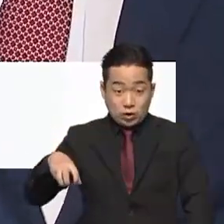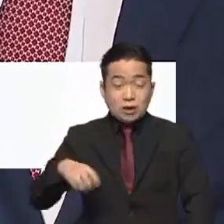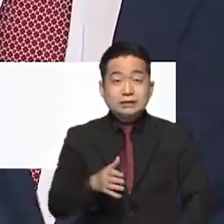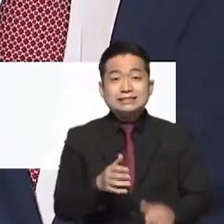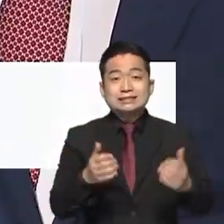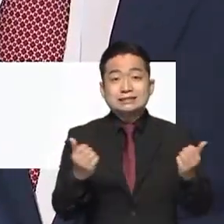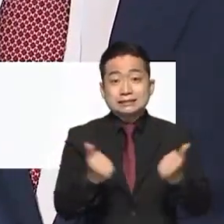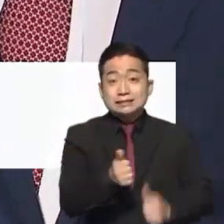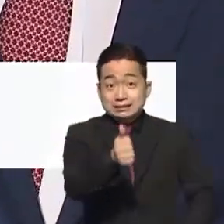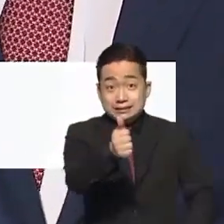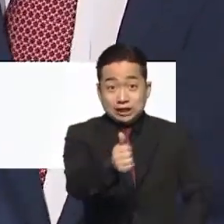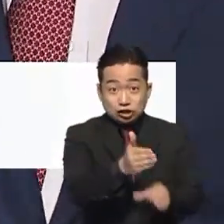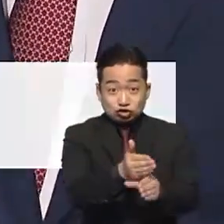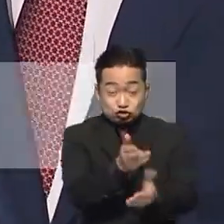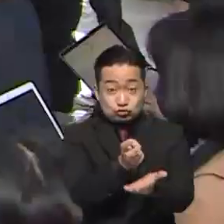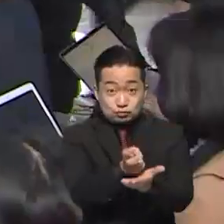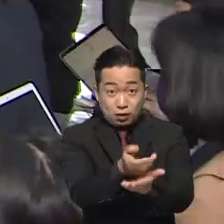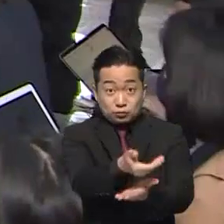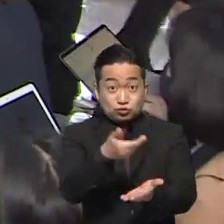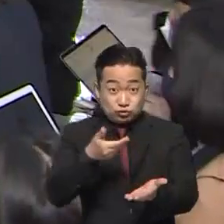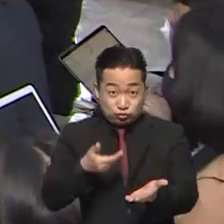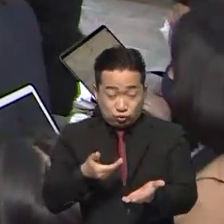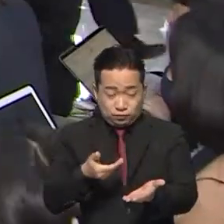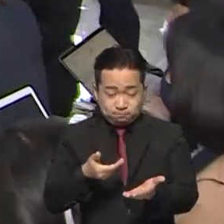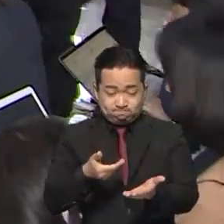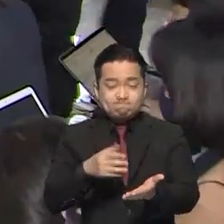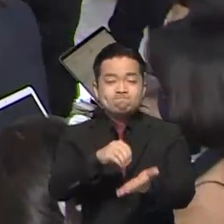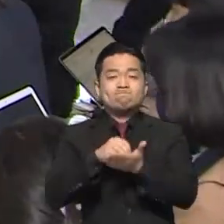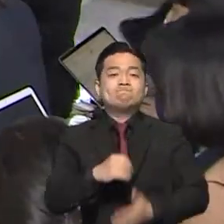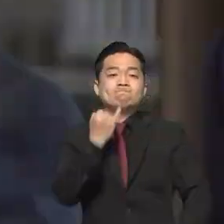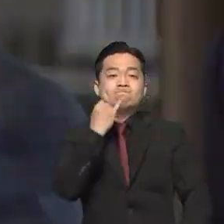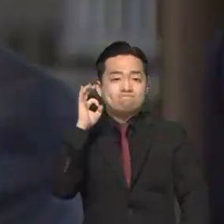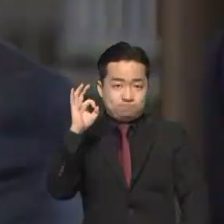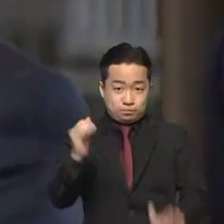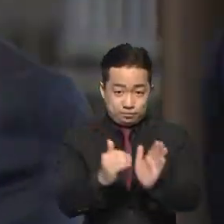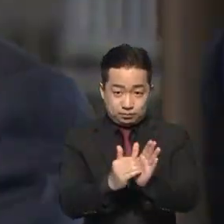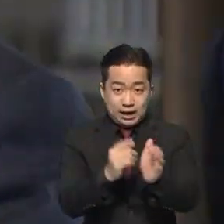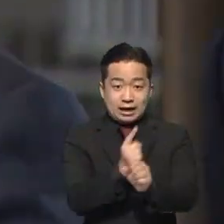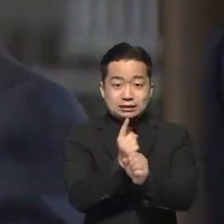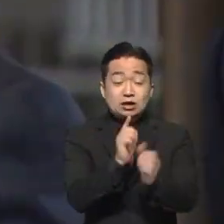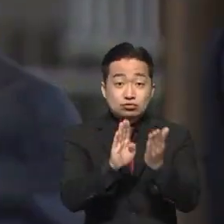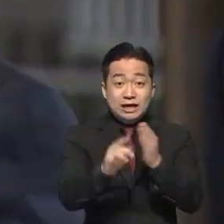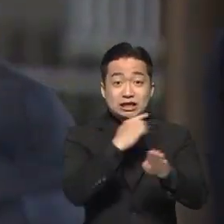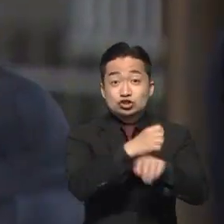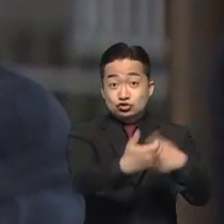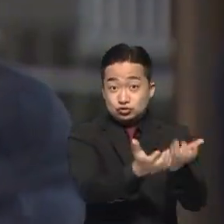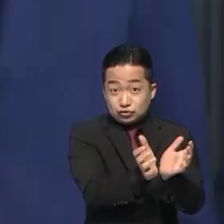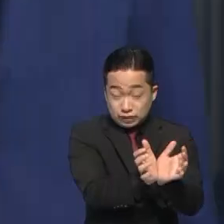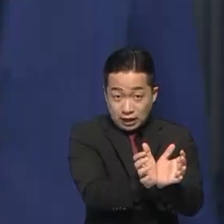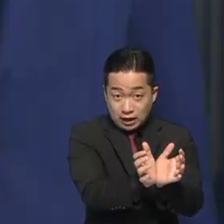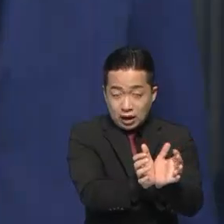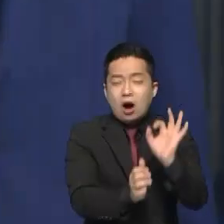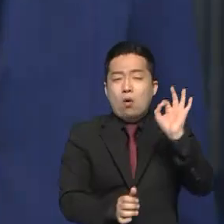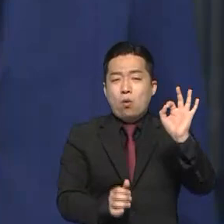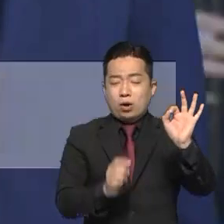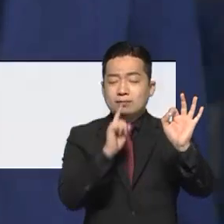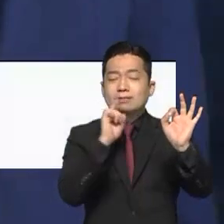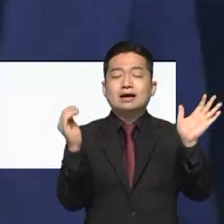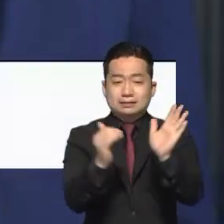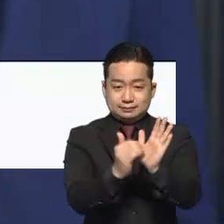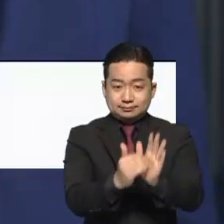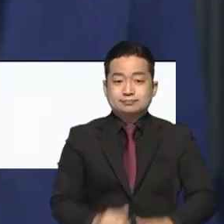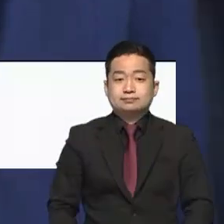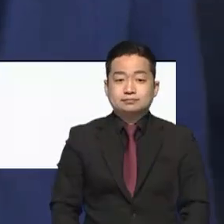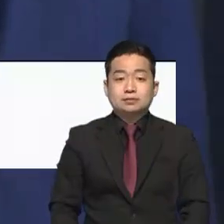중재안을 수용하기로 하였습니다. 약 1시간 뒤 민주당도 수용 의사를 밝혔습니다. 수용하기로